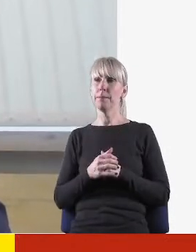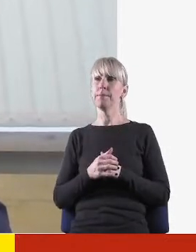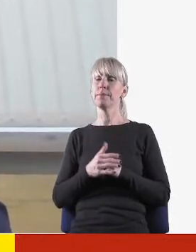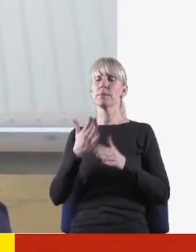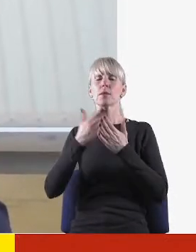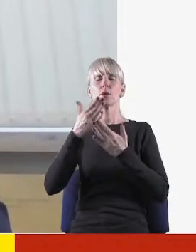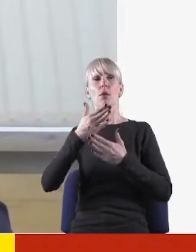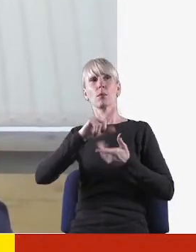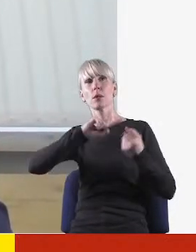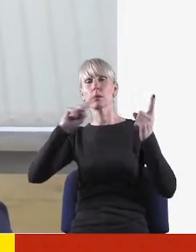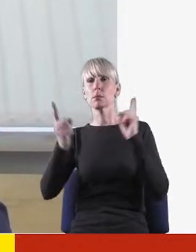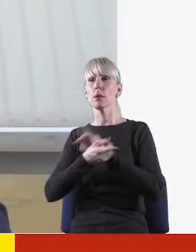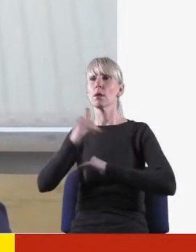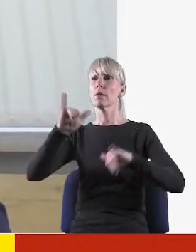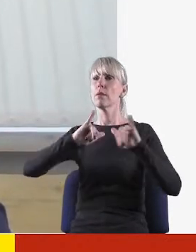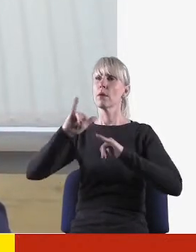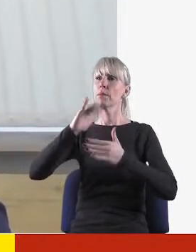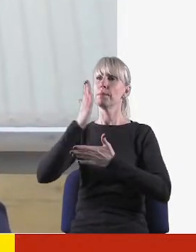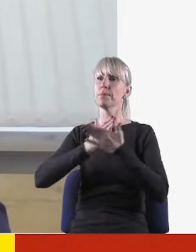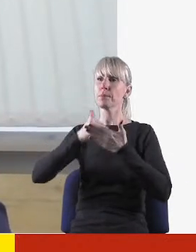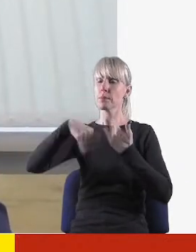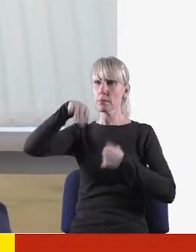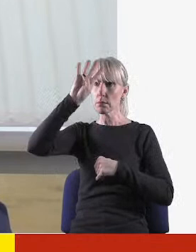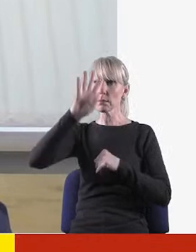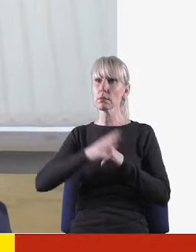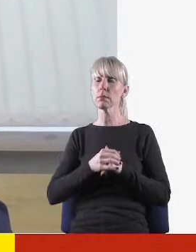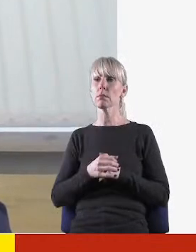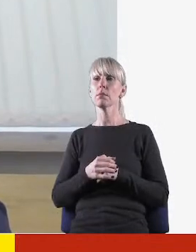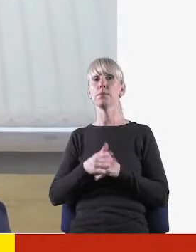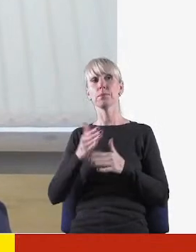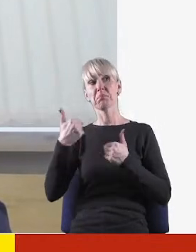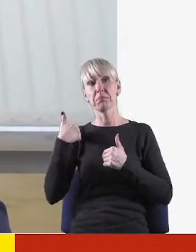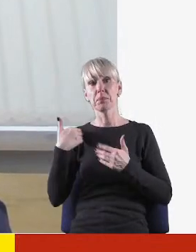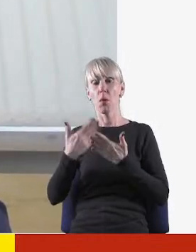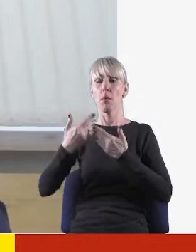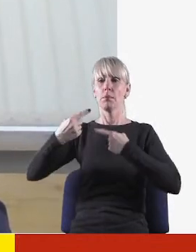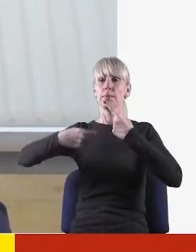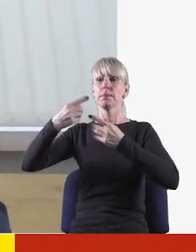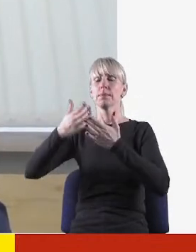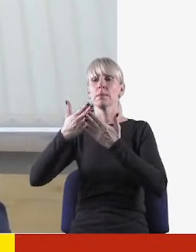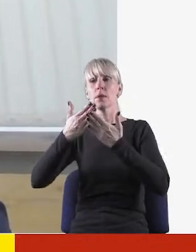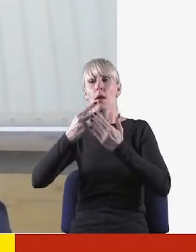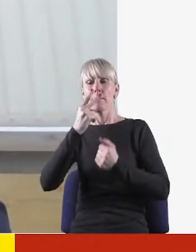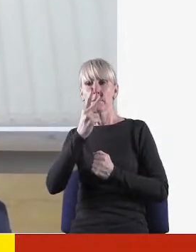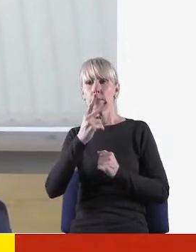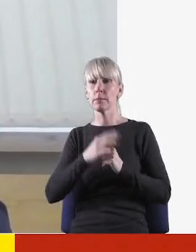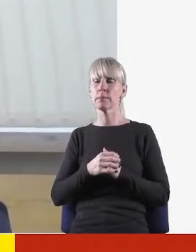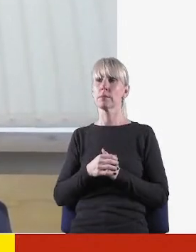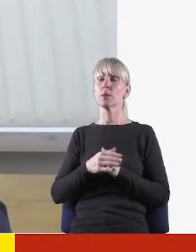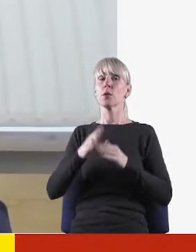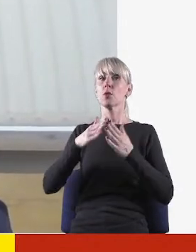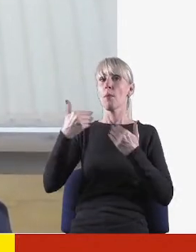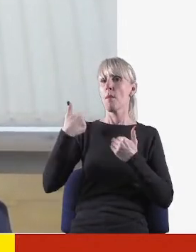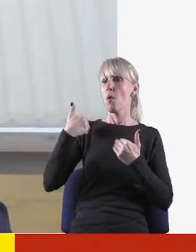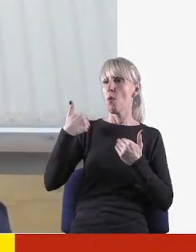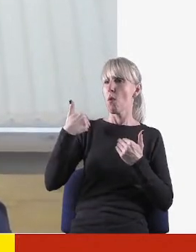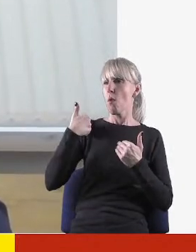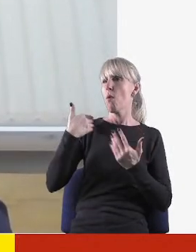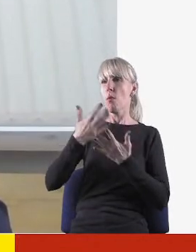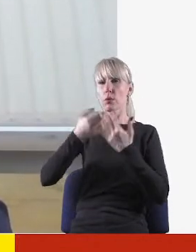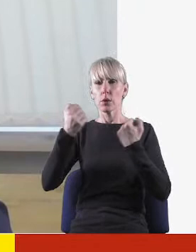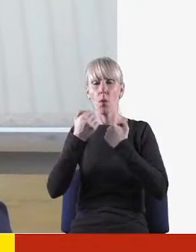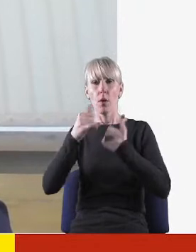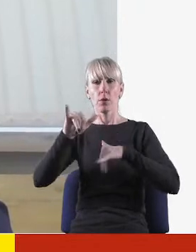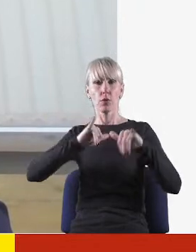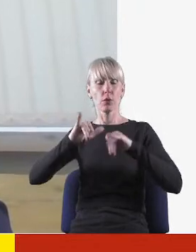władzy w województwie łódzkim, to już była ta tendencja jakoś widoczna. To była też efekt działań rządu. Myśmy to też